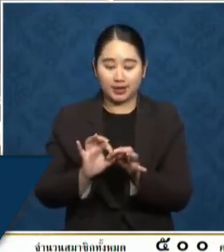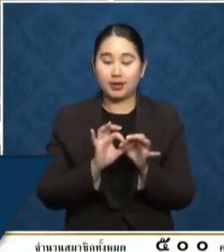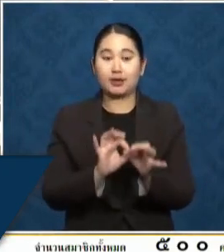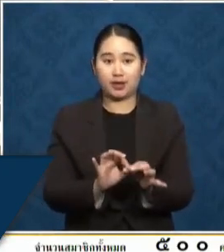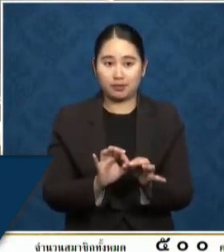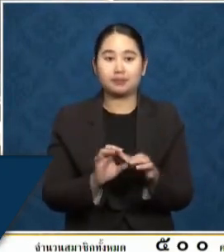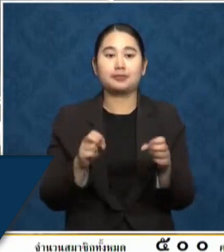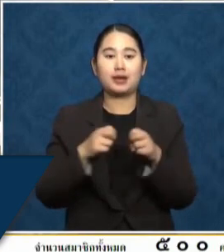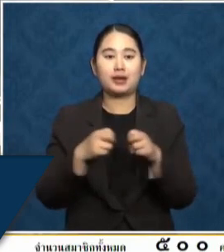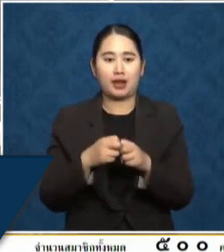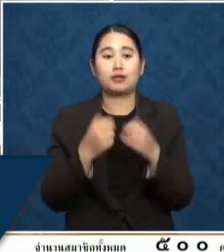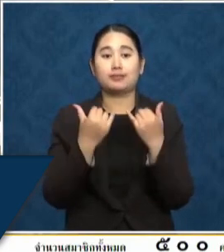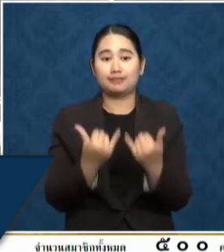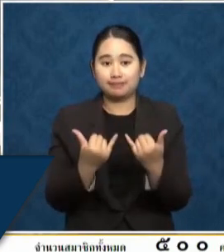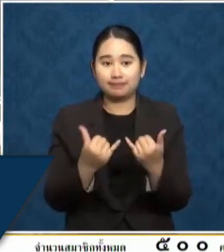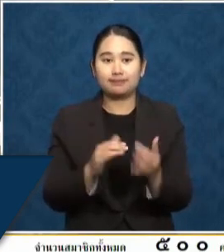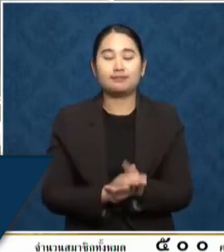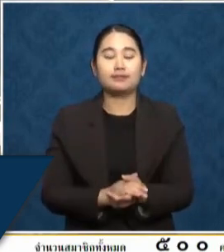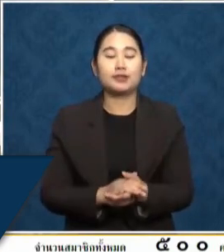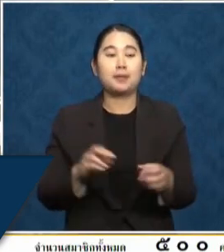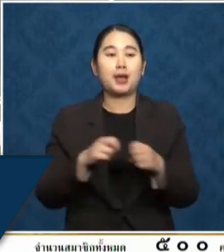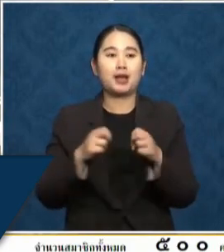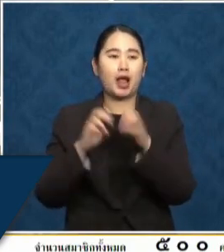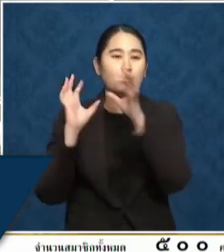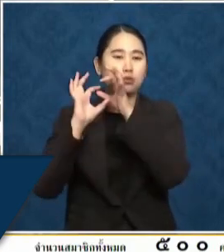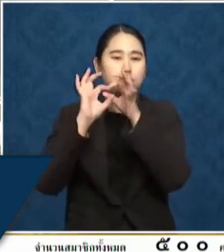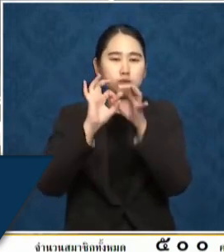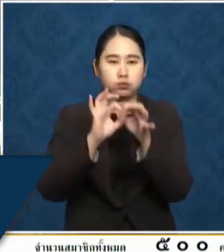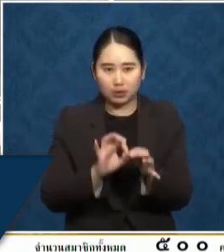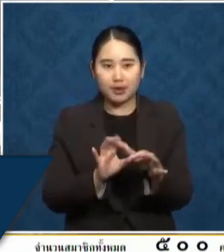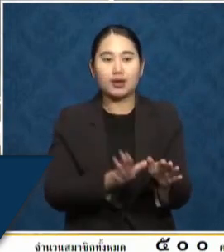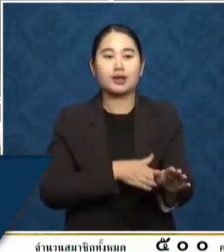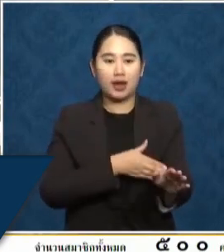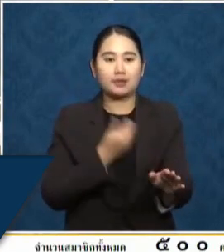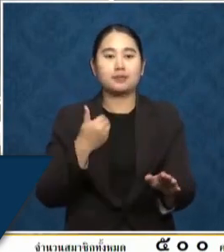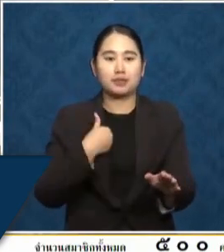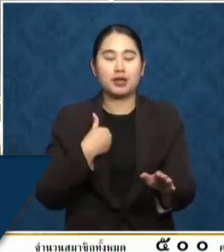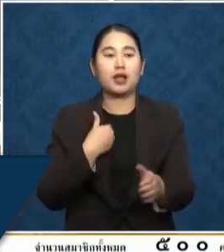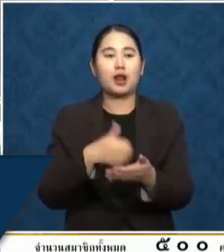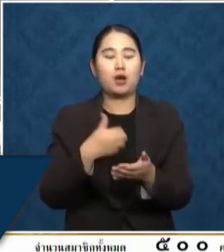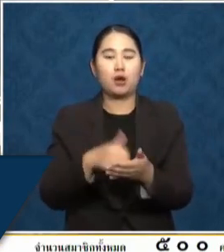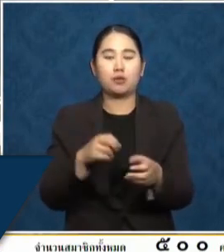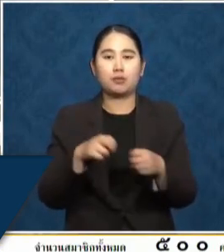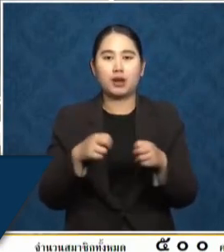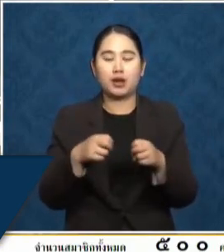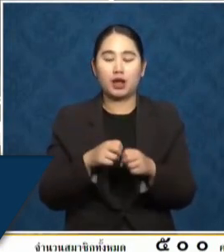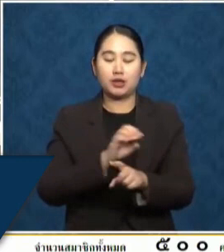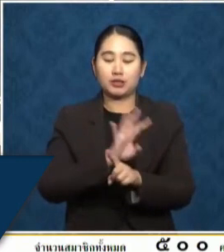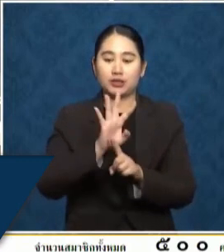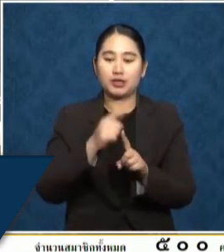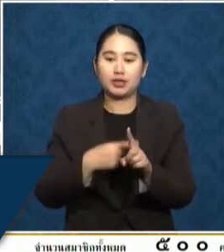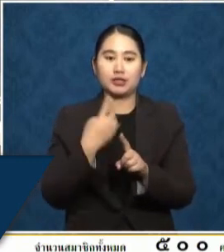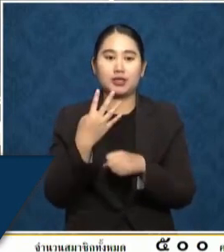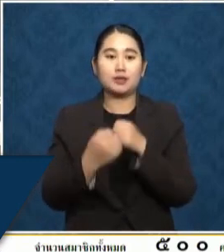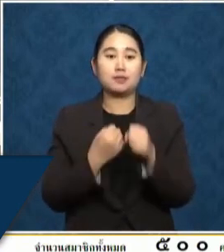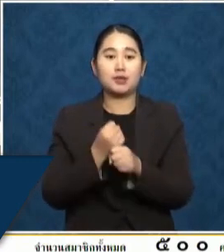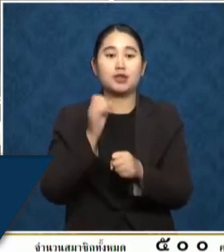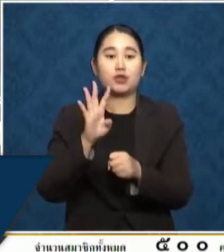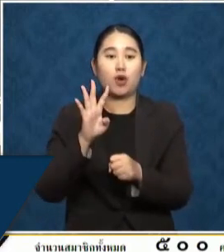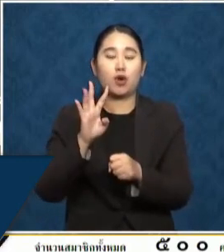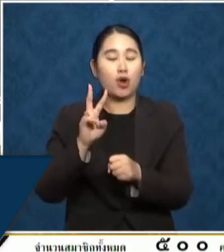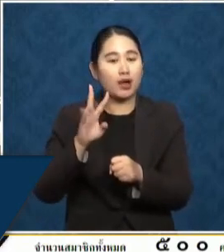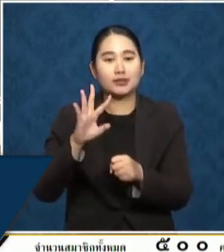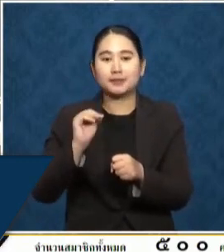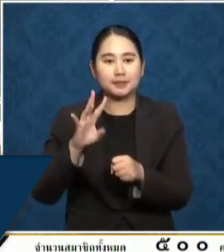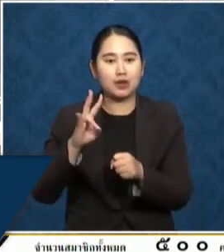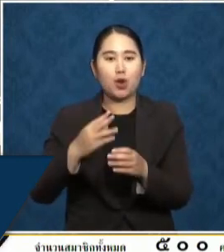เป็ส่วหนึของปัญหาที่เกิดขึ้นสืบเนองกมาเอาข้จรๆ อาจจะมากกวาตั้แต่ วที่ 4 มักราคม 247แต